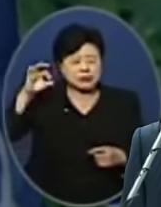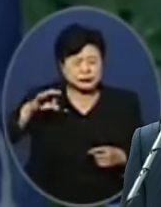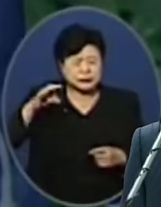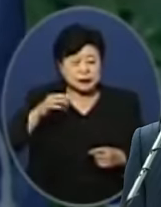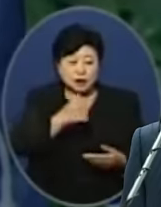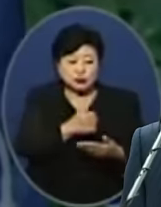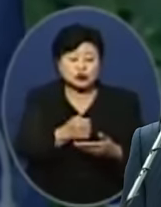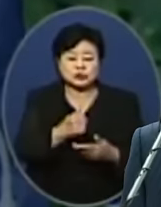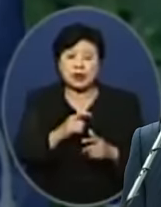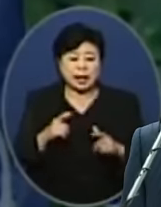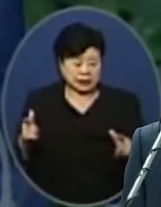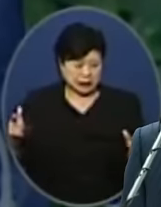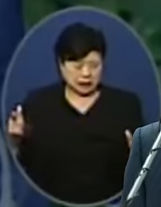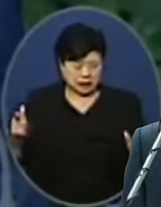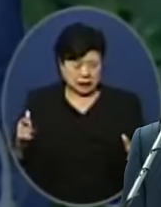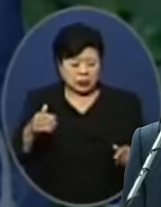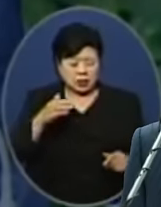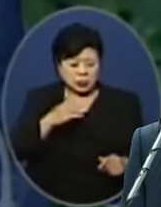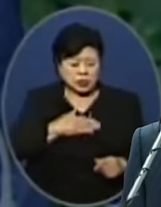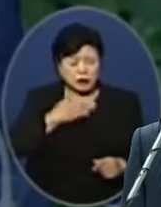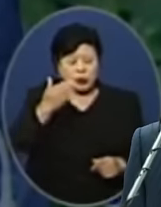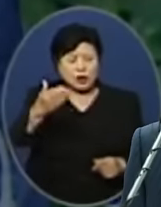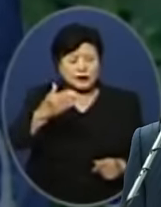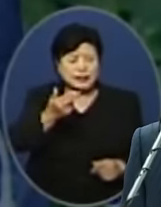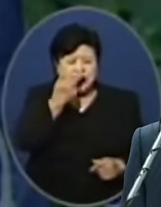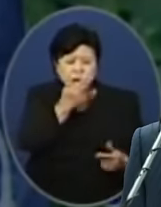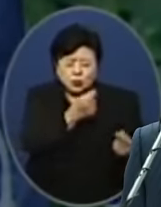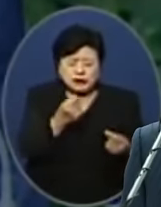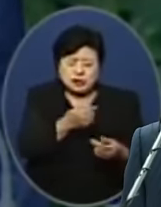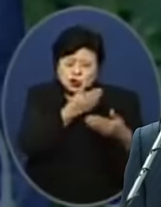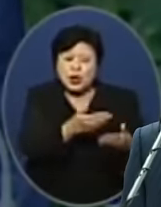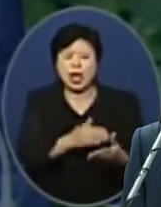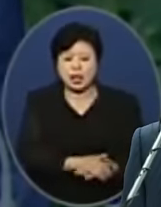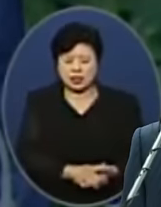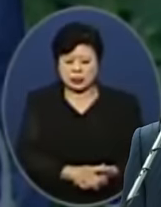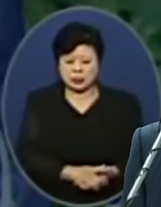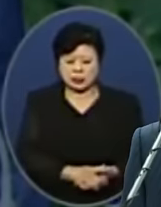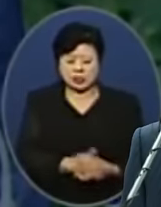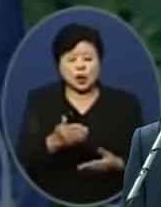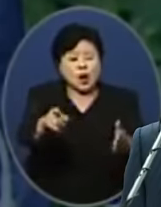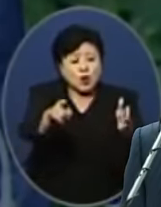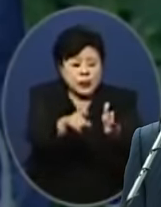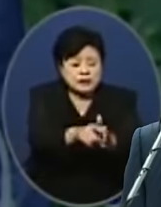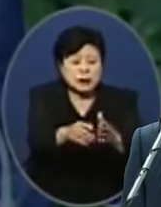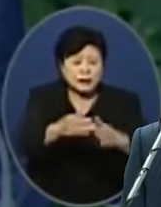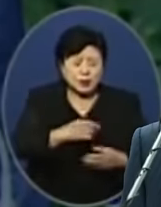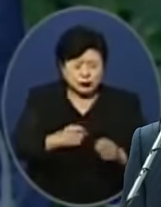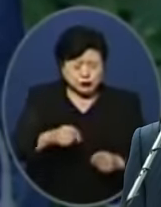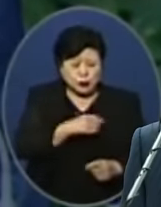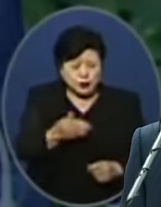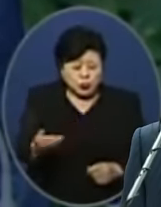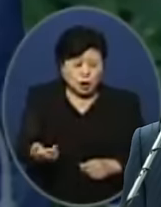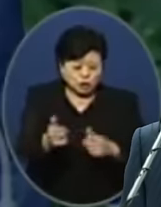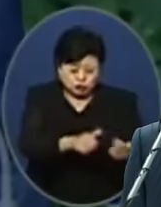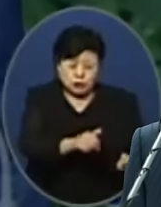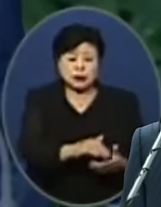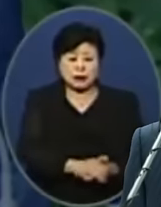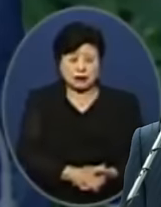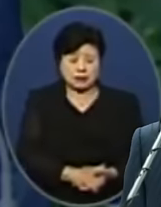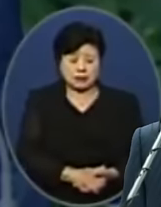몰라도 주님은 아니야 아니야 너는 내 생명같이 귀하다. 너를 위해서 내가 몸짓고 피 흘려 죽었지